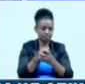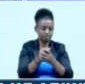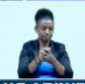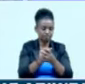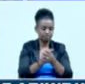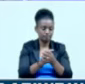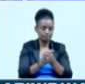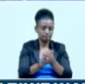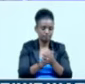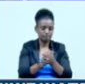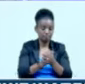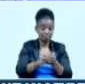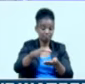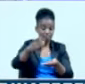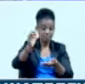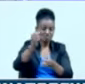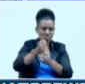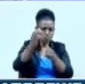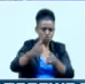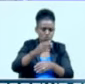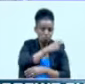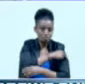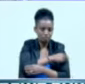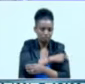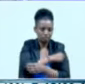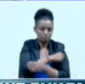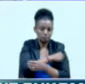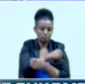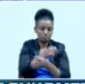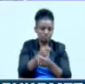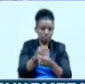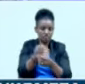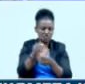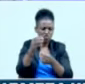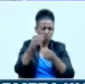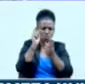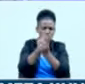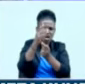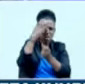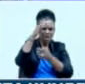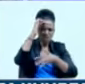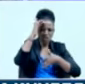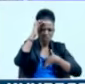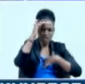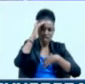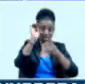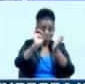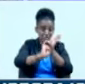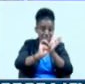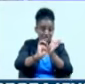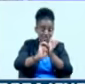bagizwe cyane cyane n'abakozi bo kwa muganga bo mu nzego zo kwa muganga kuko nibo bahura n'abantu barwaye bafite